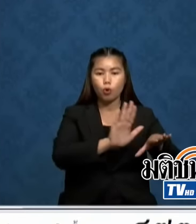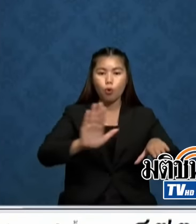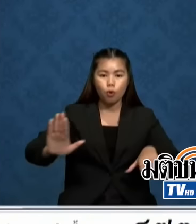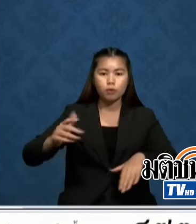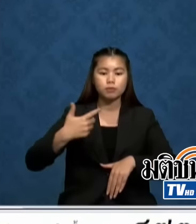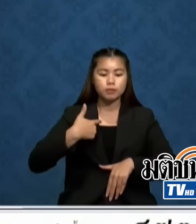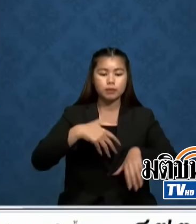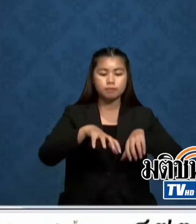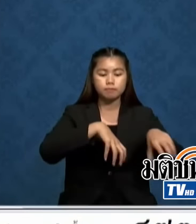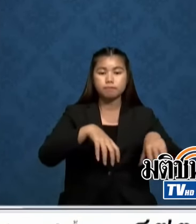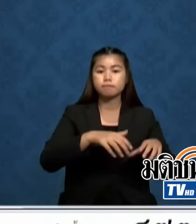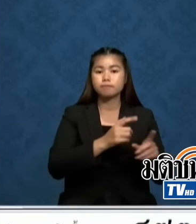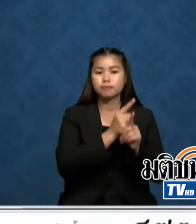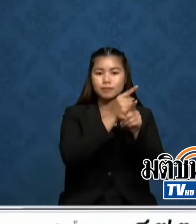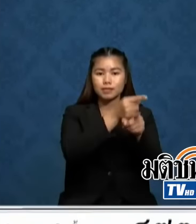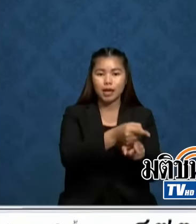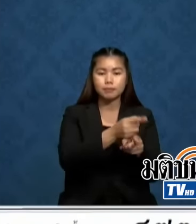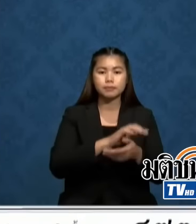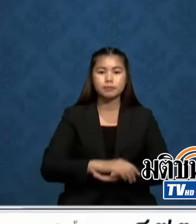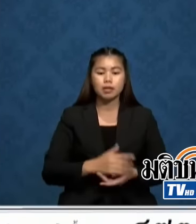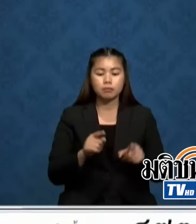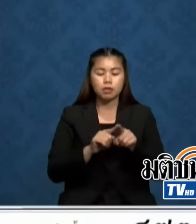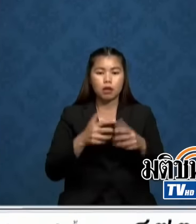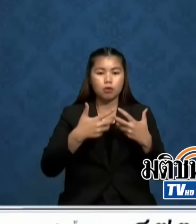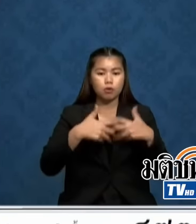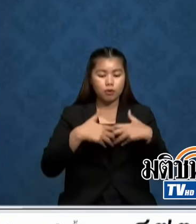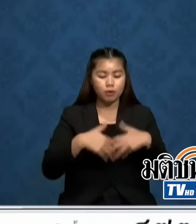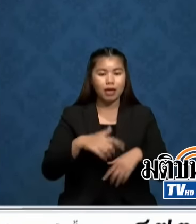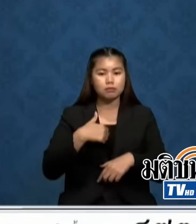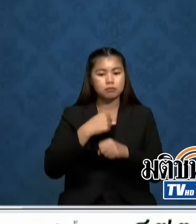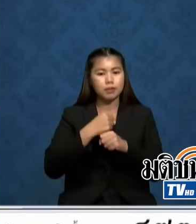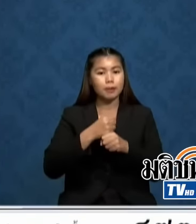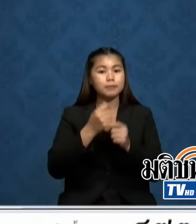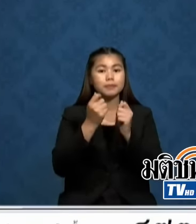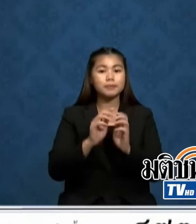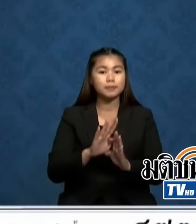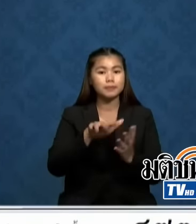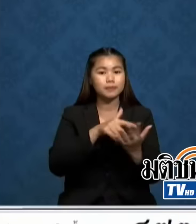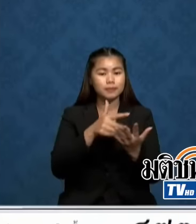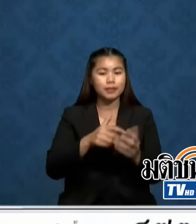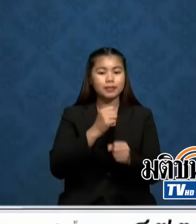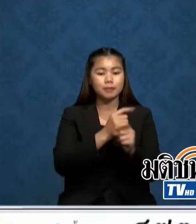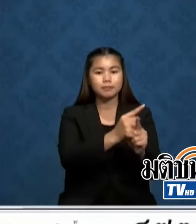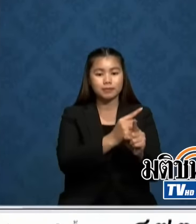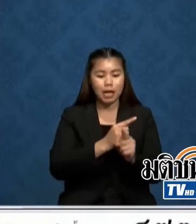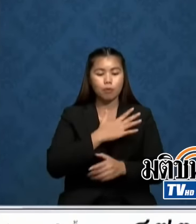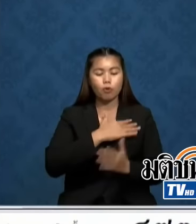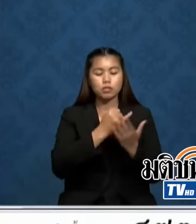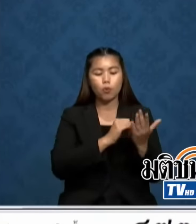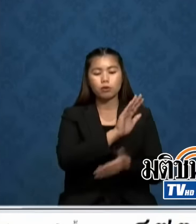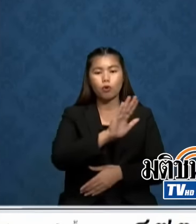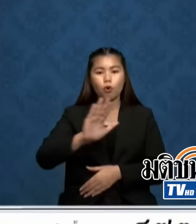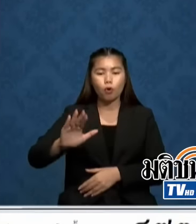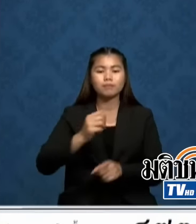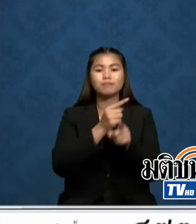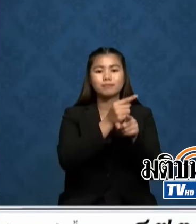กระทรวงทรัพยากรธรรมชาติและสิ่งแวดล้อมเพื่อให้โรงงานได้อยู่ภายใต้การออกแบบผังเมืองให้เข้ากับบริบทในพื้นที่ของแต่ละจังหวัด